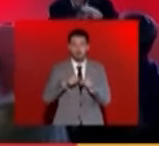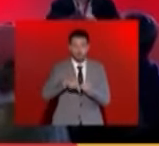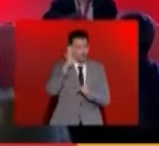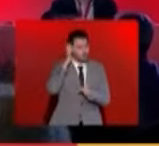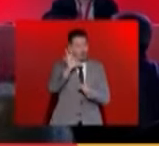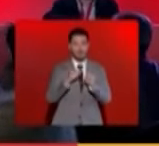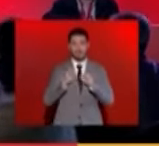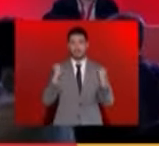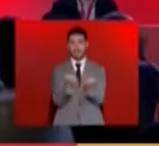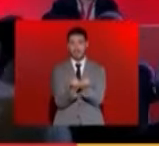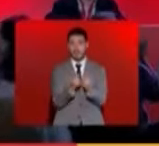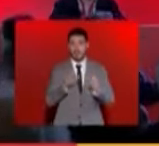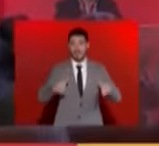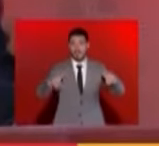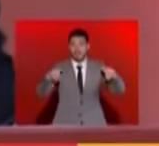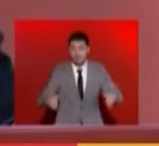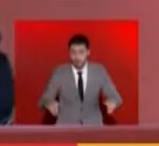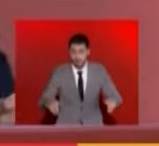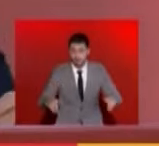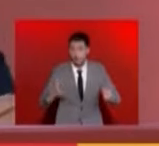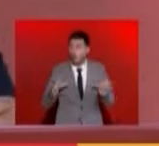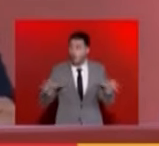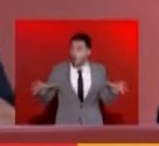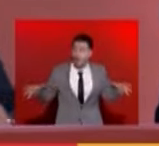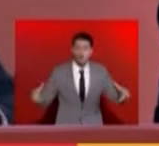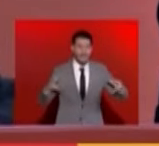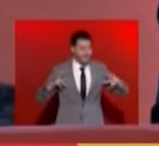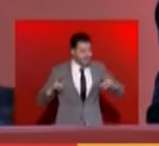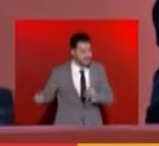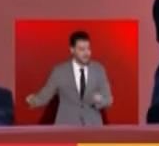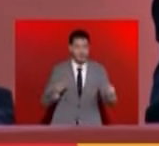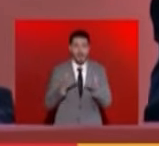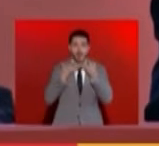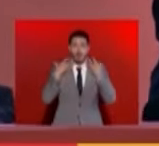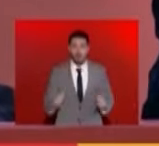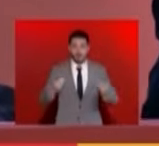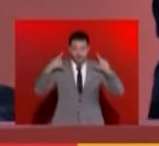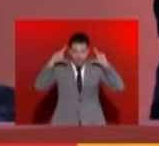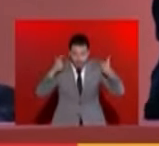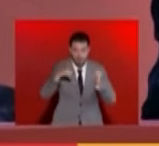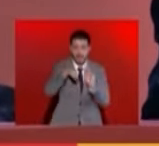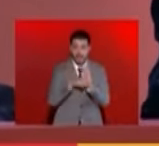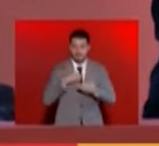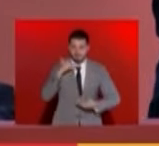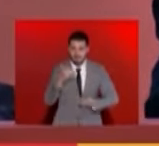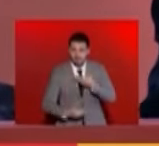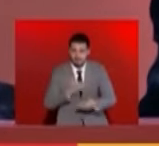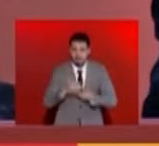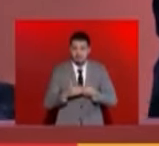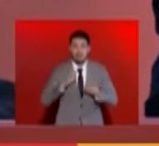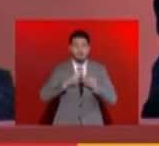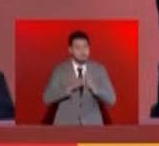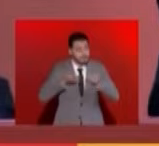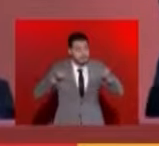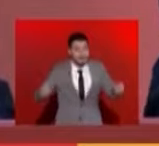επιδιώκουν να πάνε στον κύριο Κασελάκη να φτιάξουν ένα κόμμα το οποίο θα μακροημερεύσει. Θέλω να πω το εξής πάνω σε αυτό.